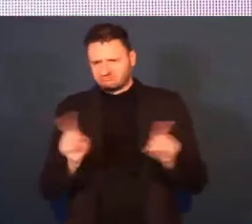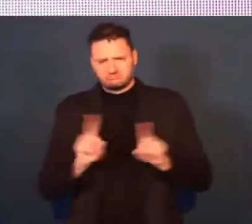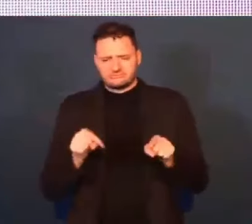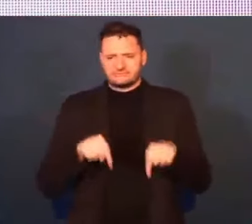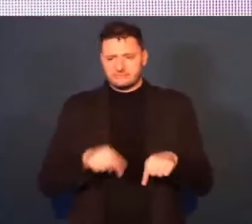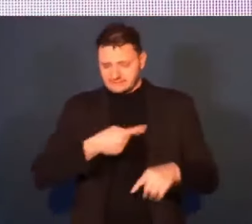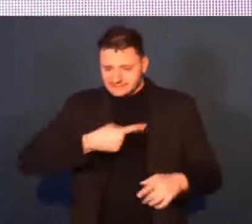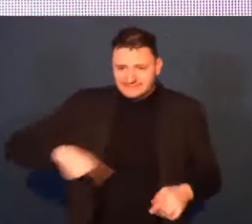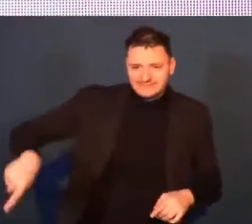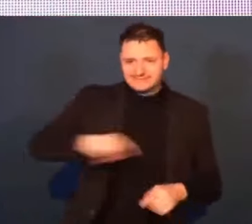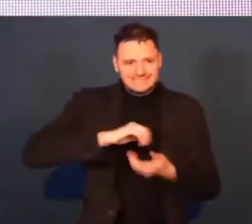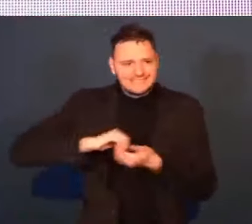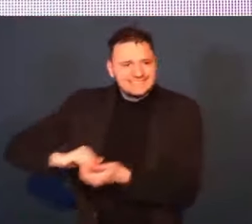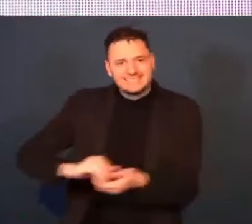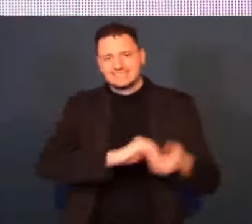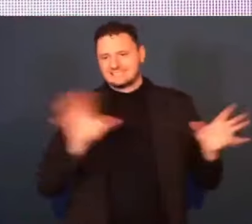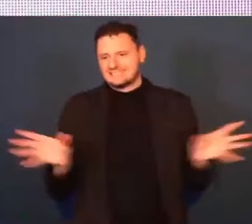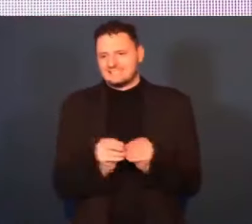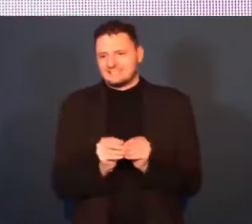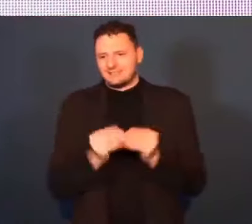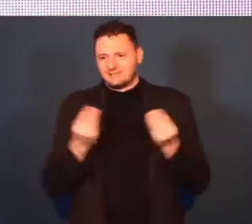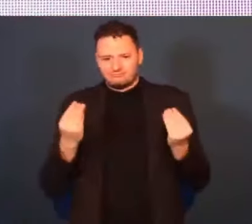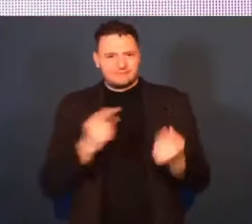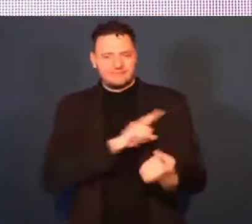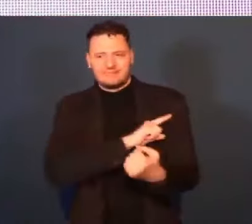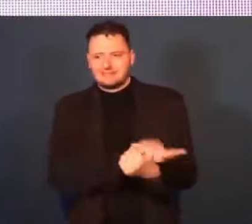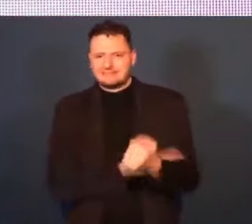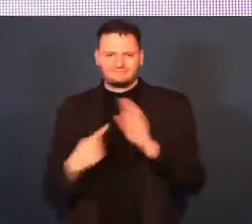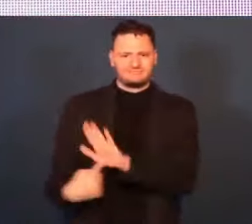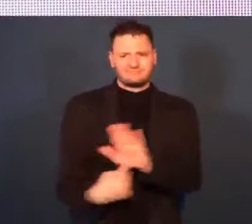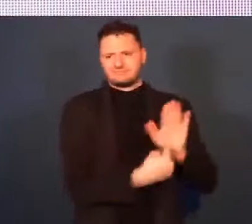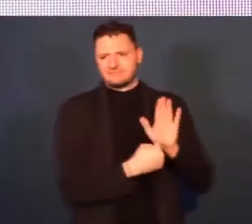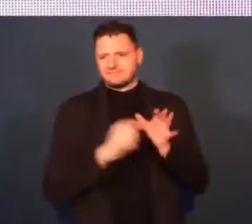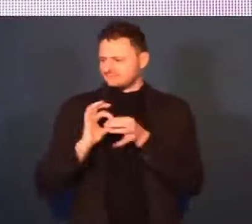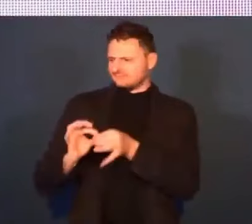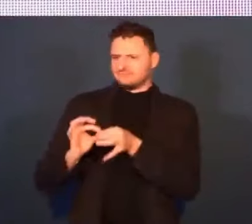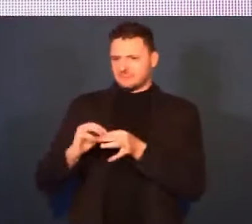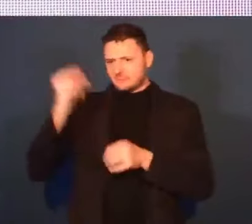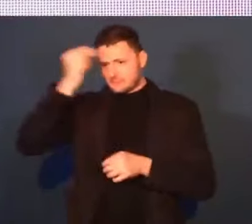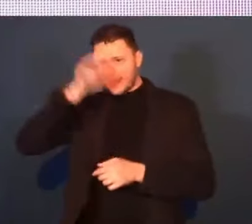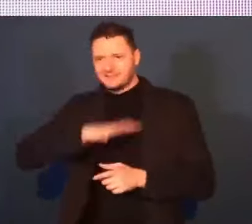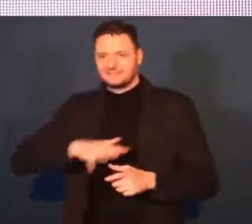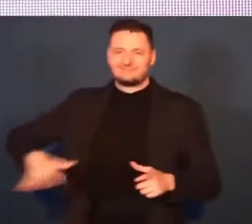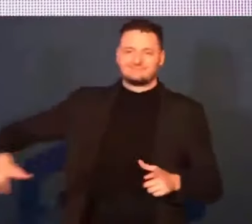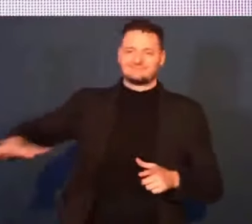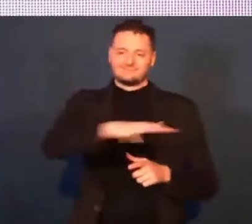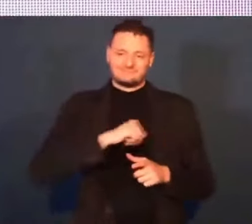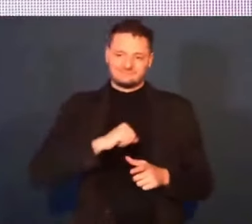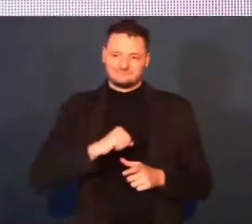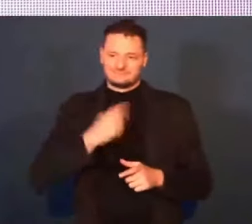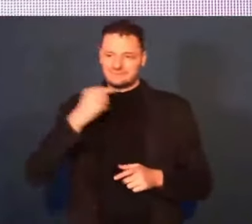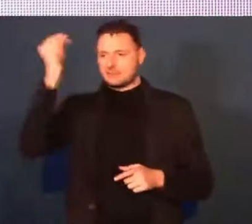толкова по-голямо от своите съставни части, което наричаме България. Защото България е второто